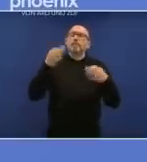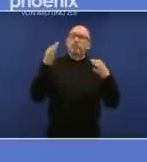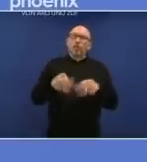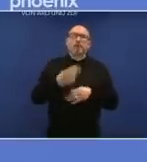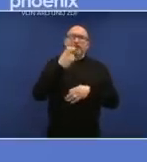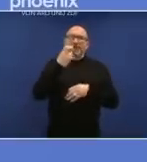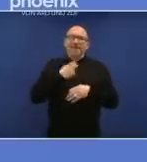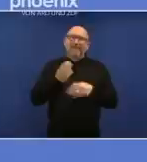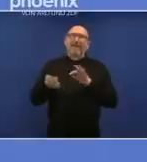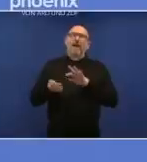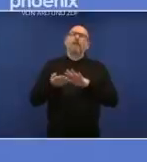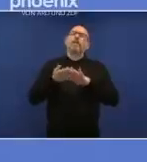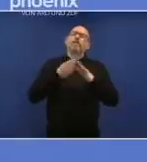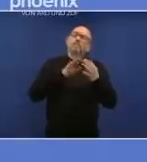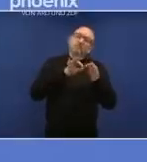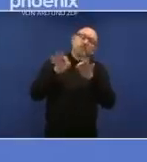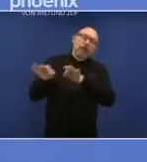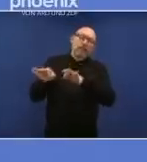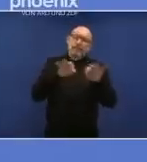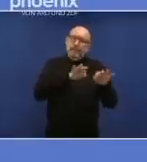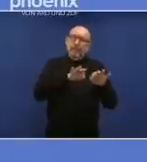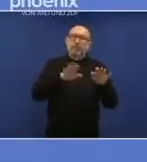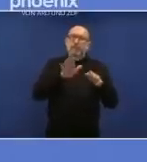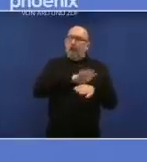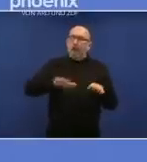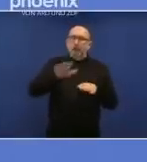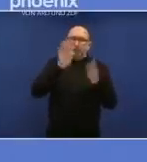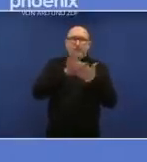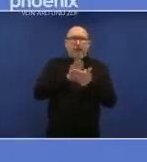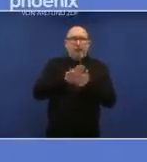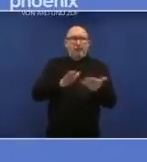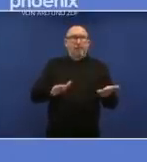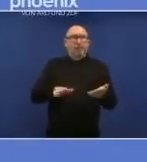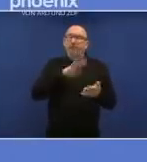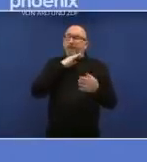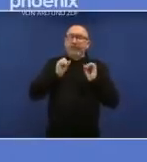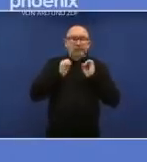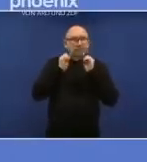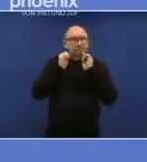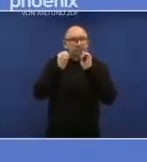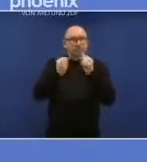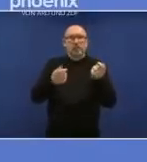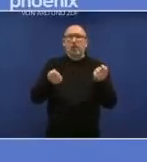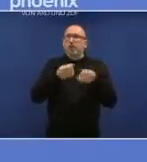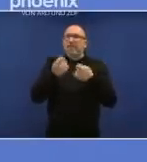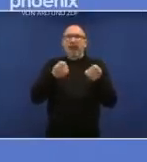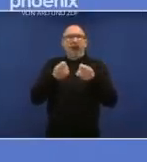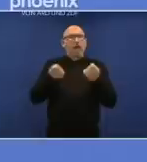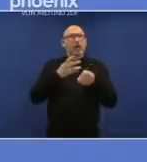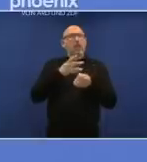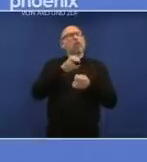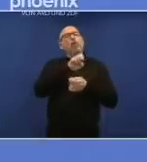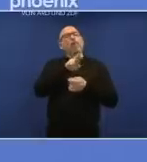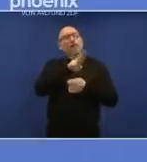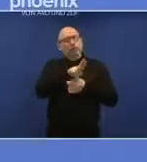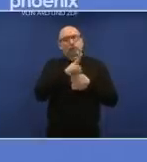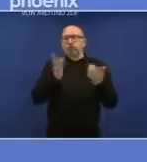Bundesregierung dafür sehr viel Arbeit investiert, haben die Verhandlungen gemeinsam mit der Europäischen Union